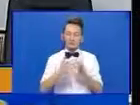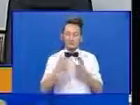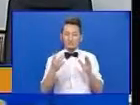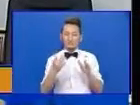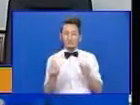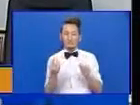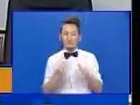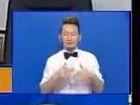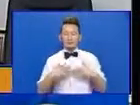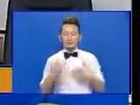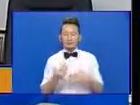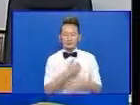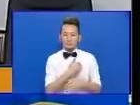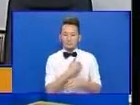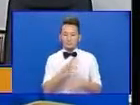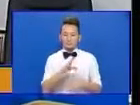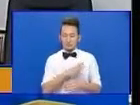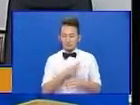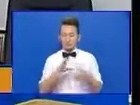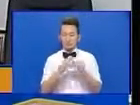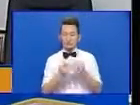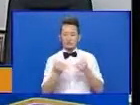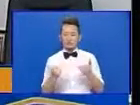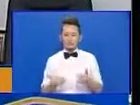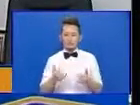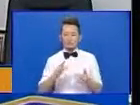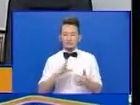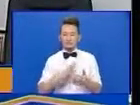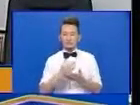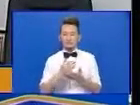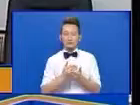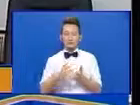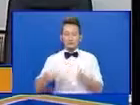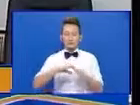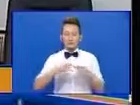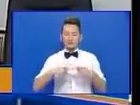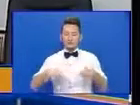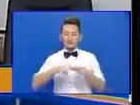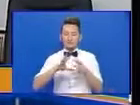қызығушылығын білдіріп жатыр. Сондықтан қазір біз сол осы орталық арқылы